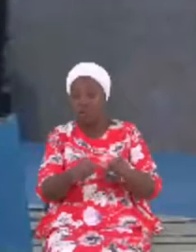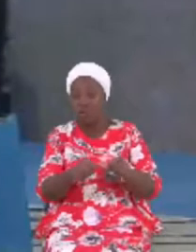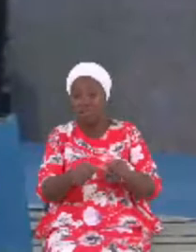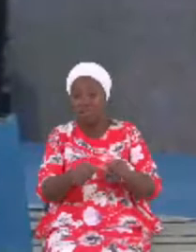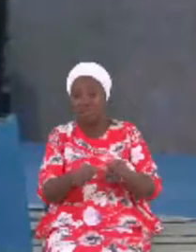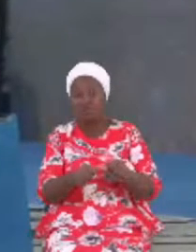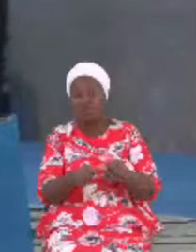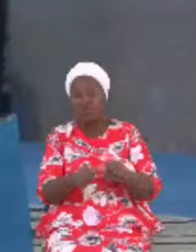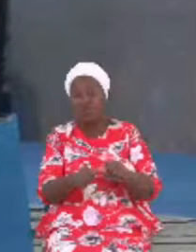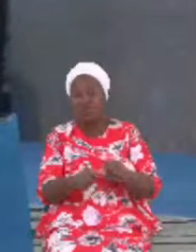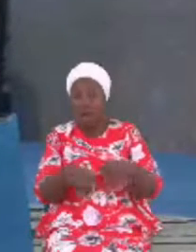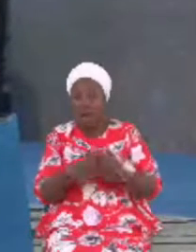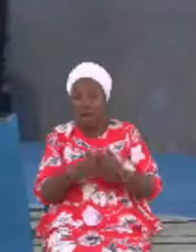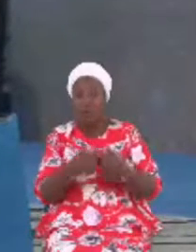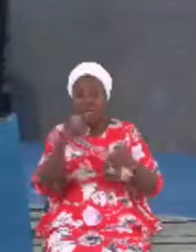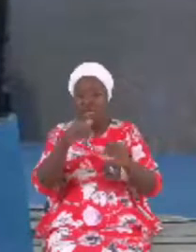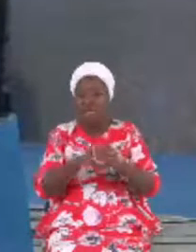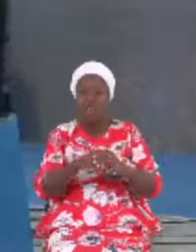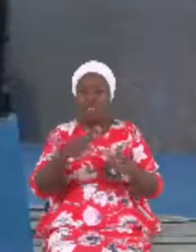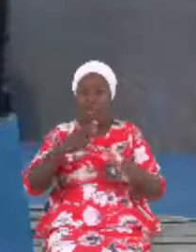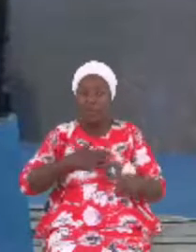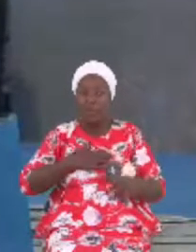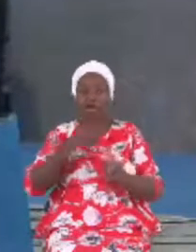demeurez comment? Dans ma parole.